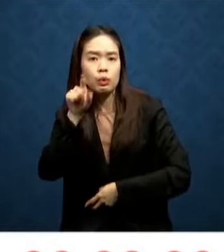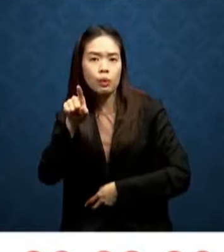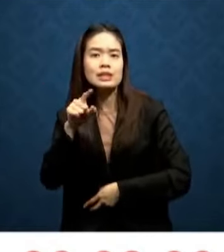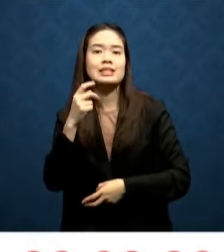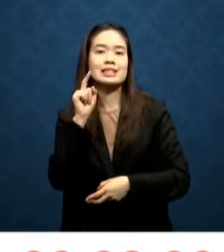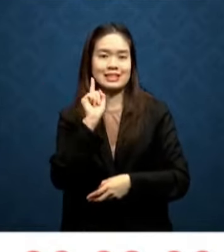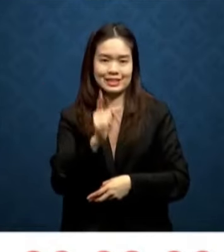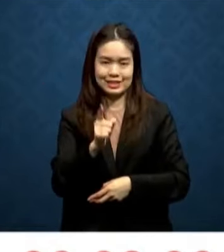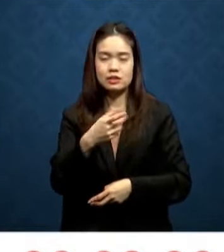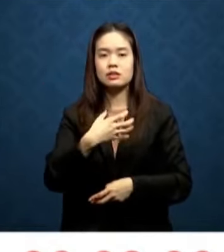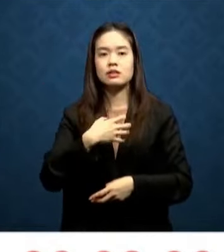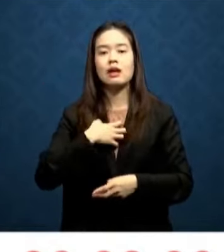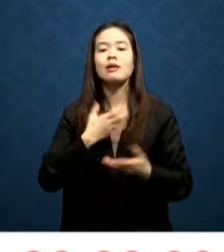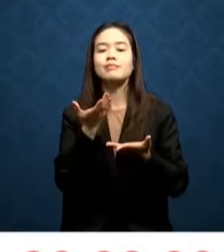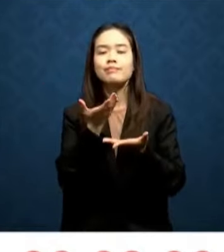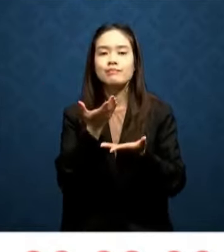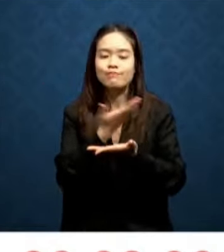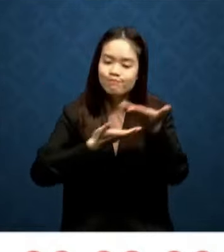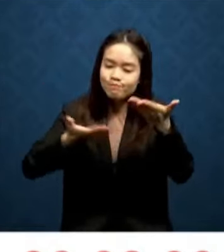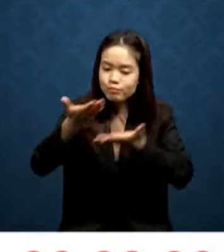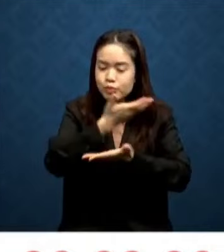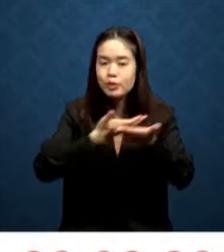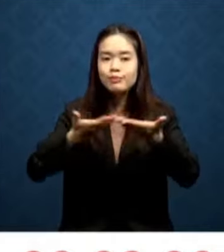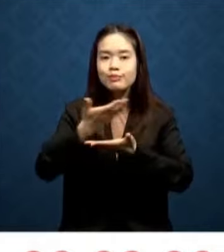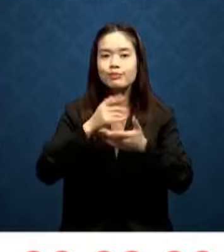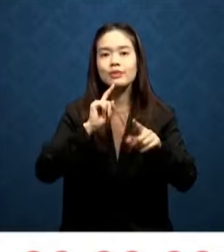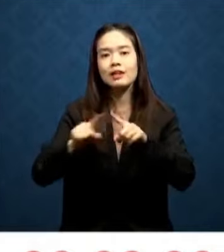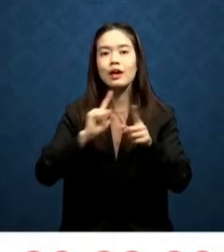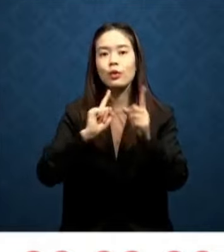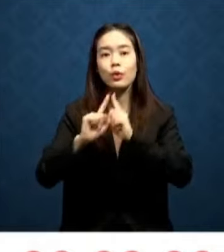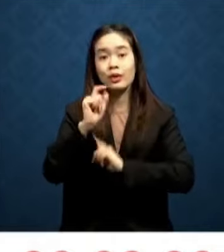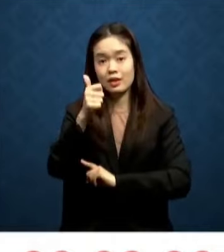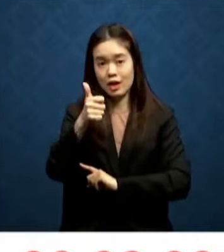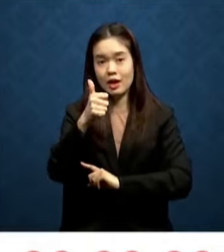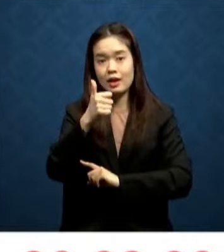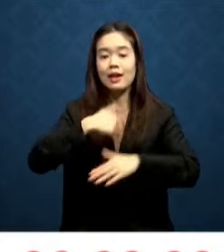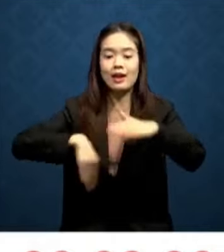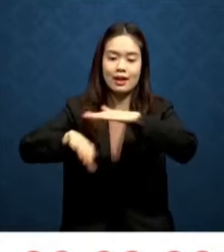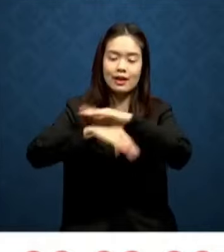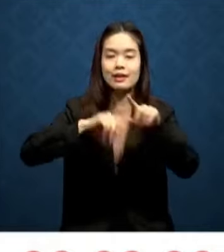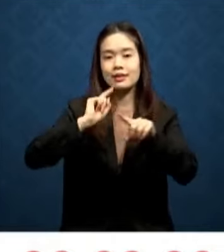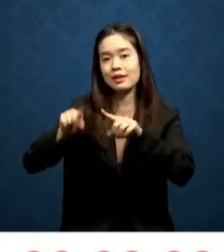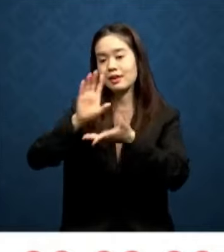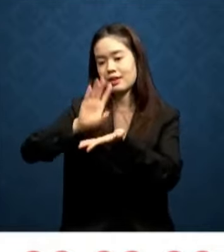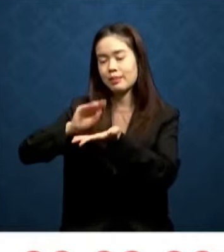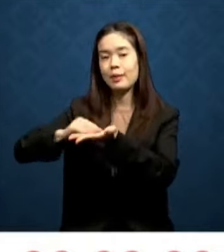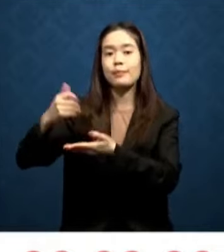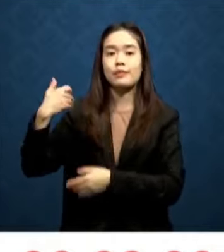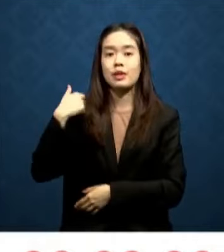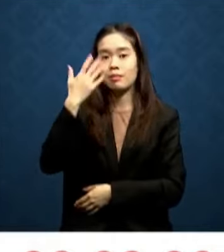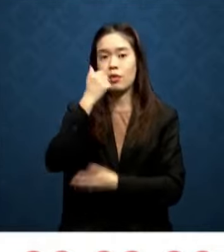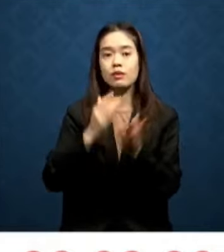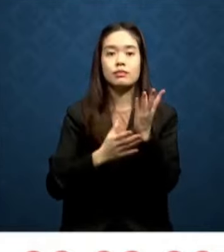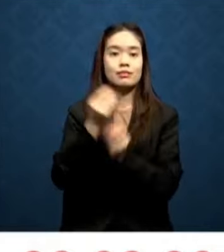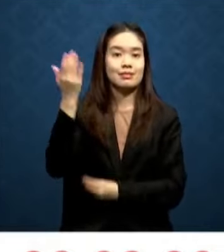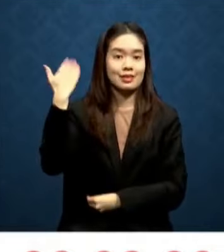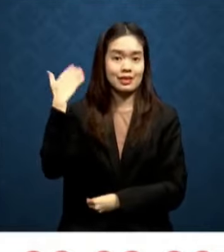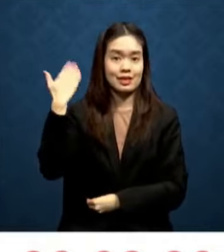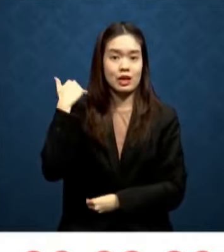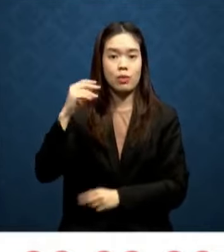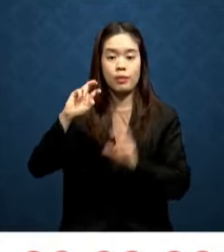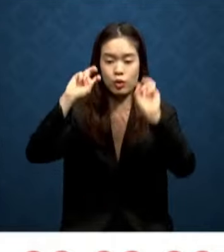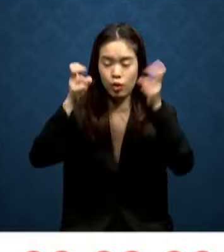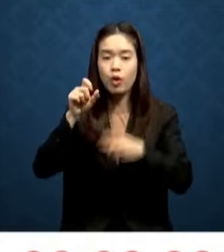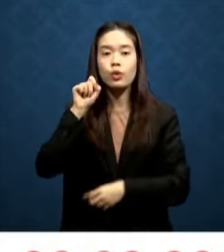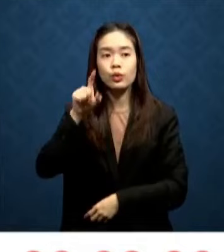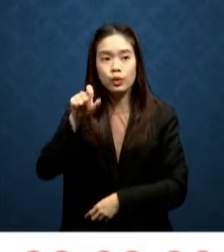ครับโดยการดุลพินิจพิจารณาแล้วมีหลักฐานอ้างอิงนะฮะหลักการอักฐานอ้างอิงก็คือสภาผู้แทนราษฎรในสัปดาห์ที่ก่อนหน้านี้นะครับก็พิจารณาว่าเป็นเรื่องด่วน